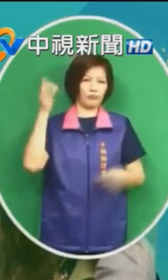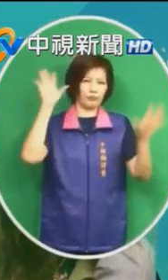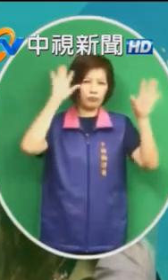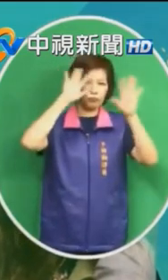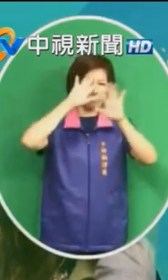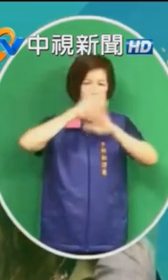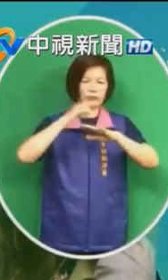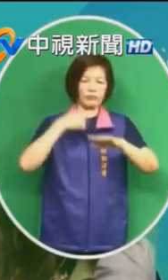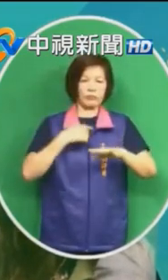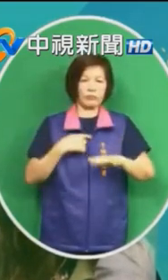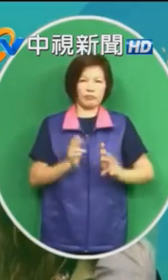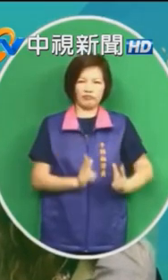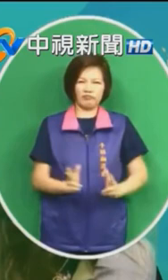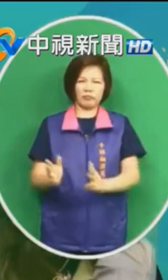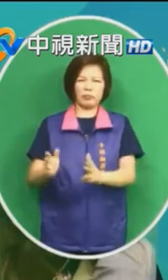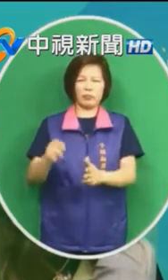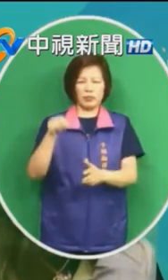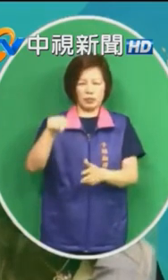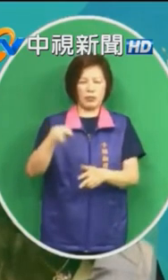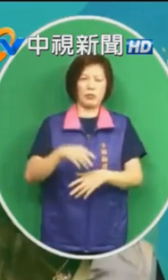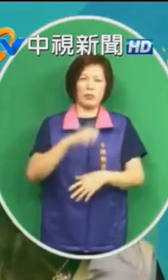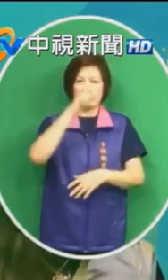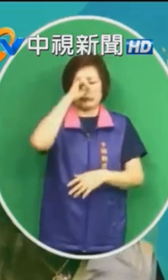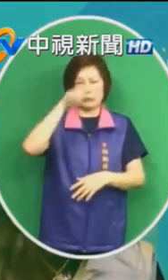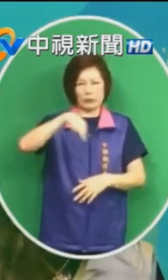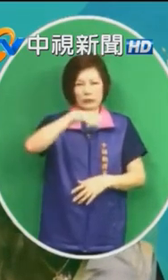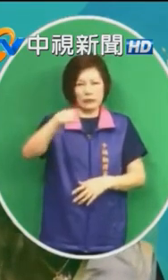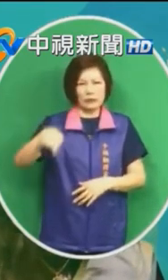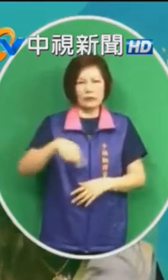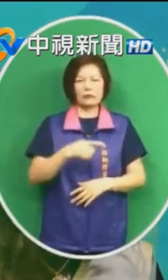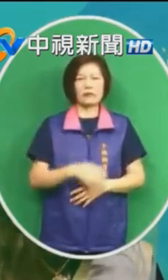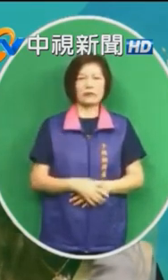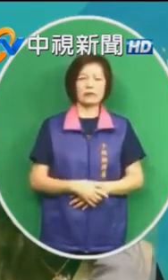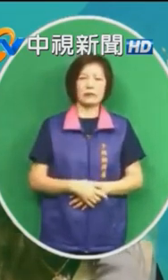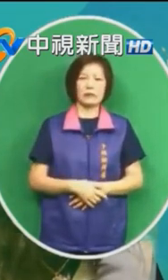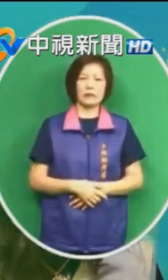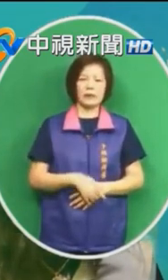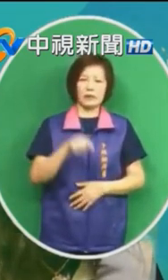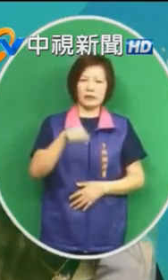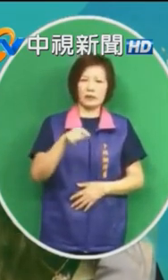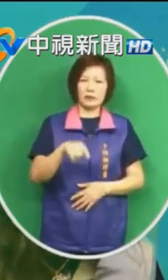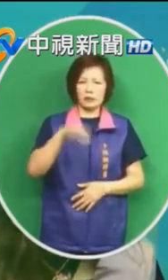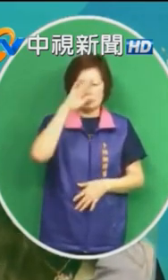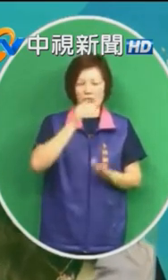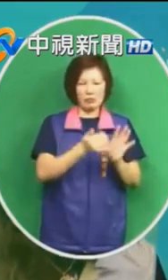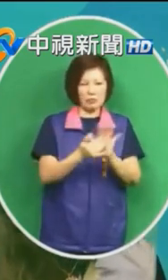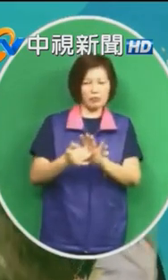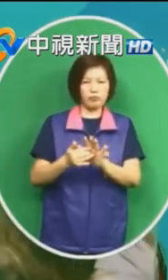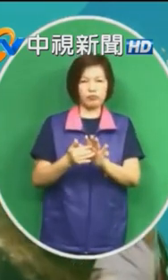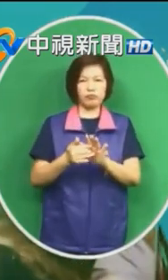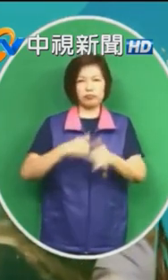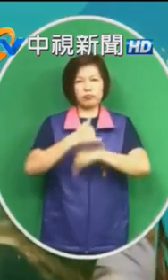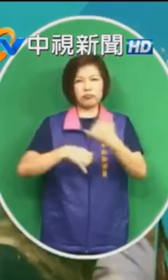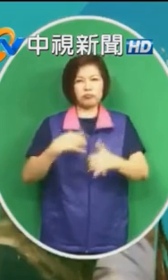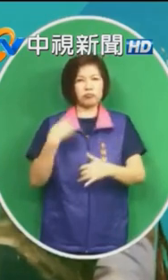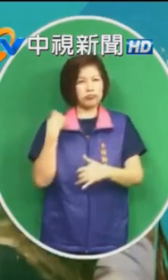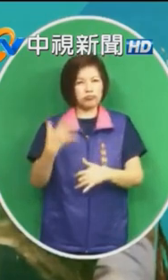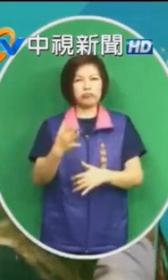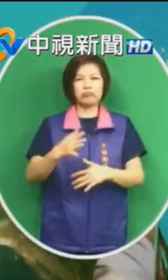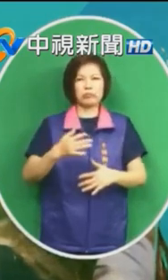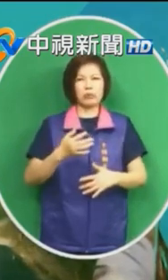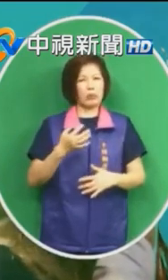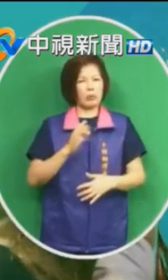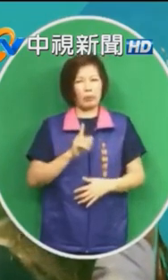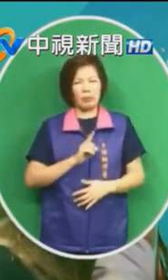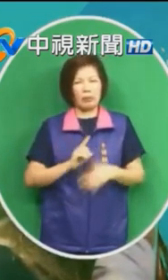特别赶下去，希望大家能够呢，虽然这个一个防疫新生活不用恐慌，但